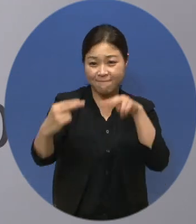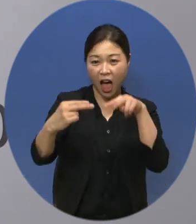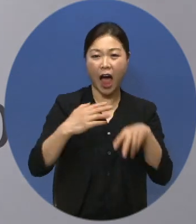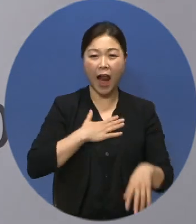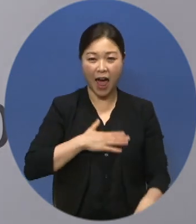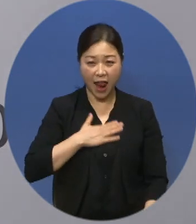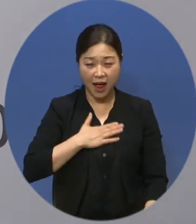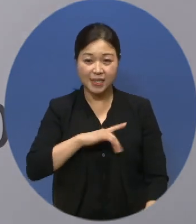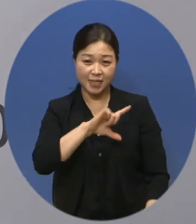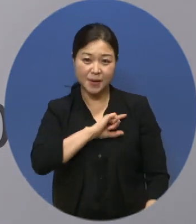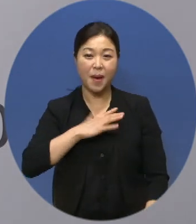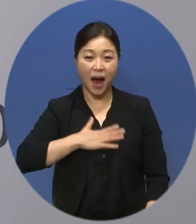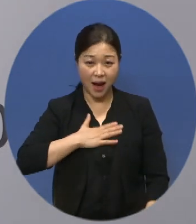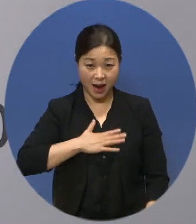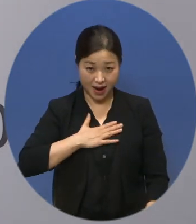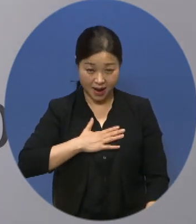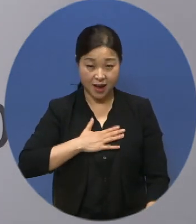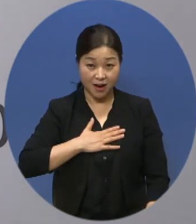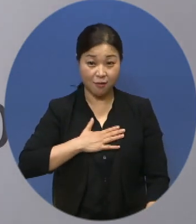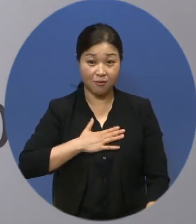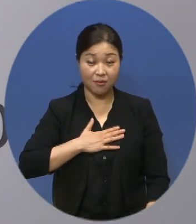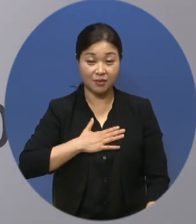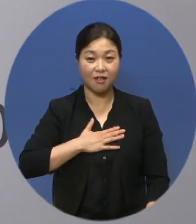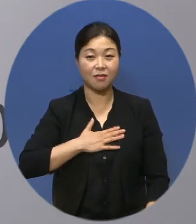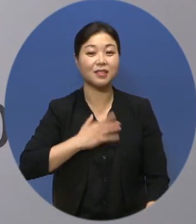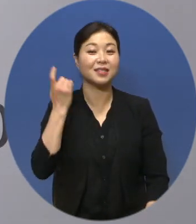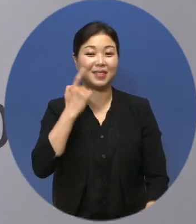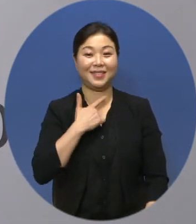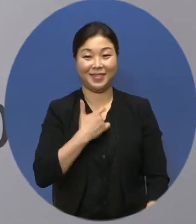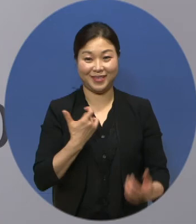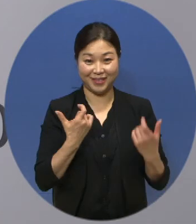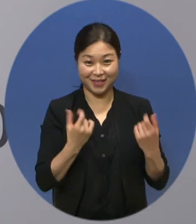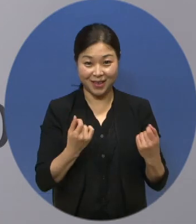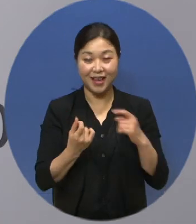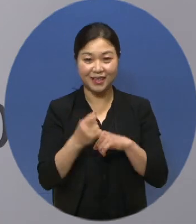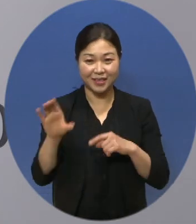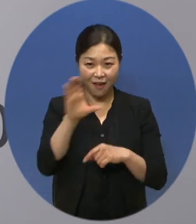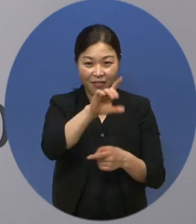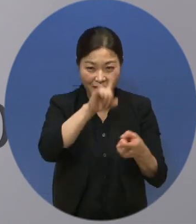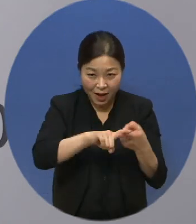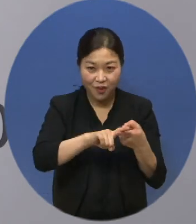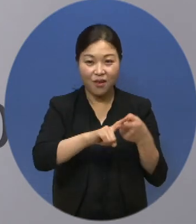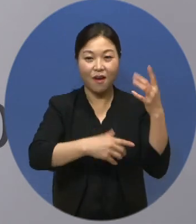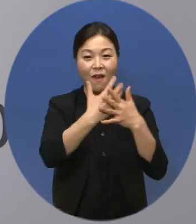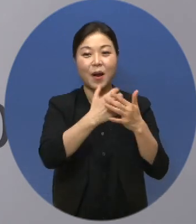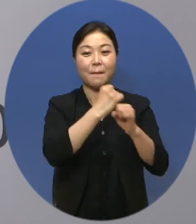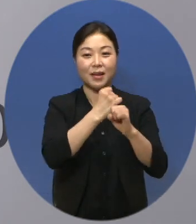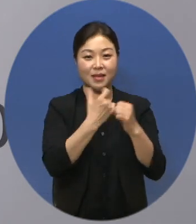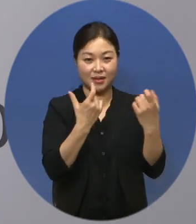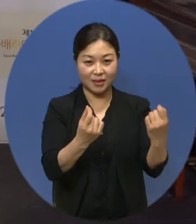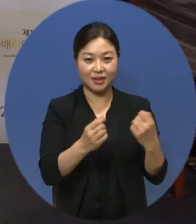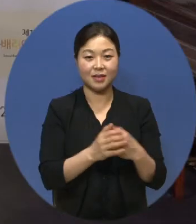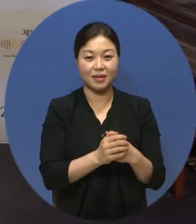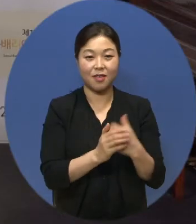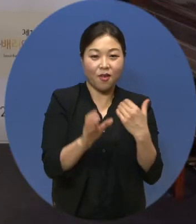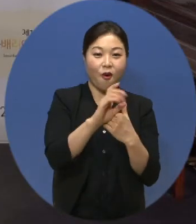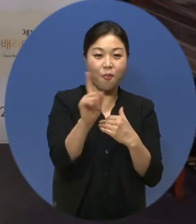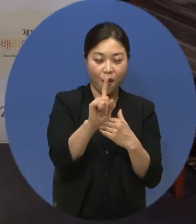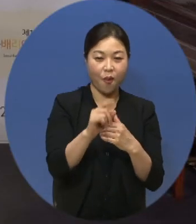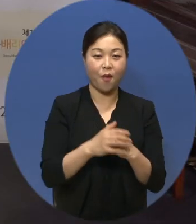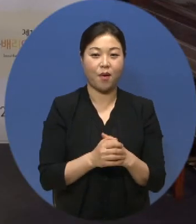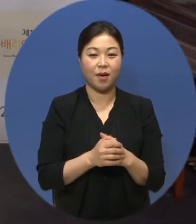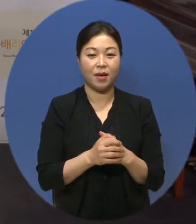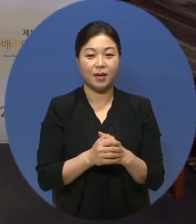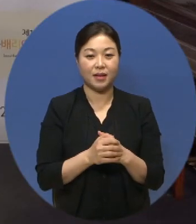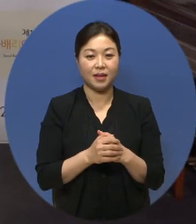뭐 이런 것들을 다 알고 있다는 상태를 많이 들었다 보니까 그걸 이제 그대로 반영을 했던 거고 네. 거기서 더 나아가서 이제 어떤 이 상황으로